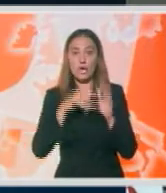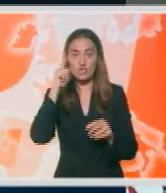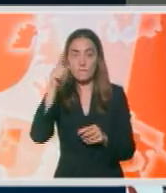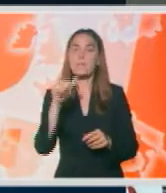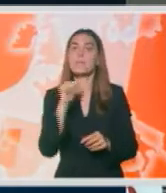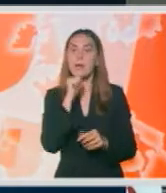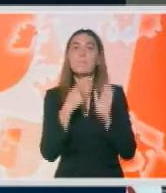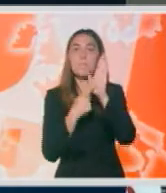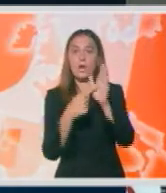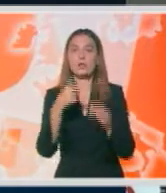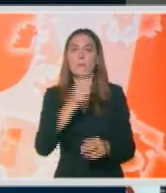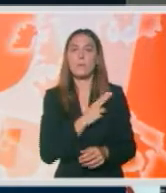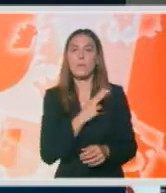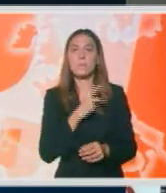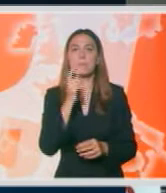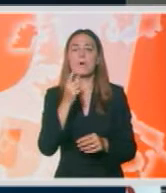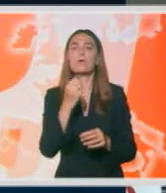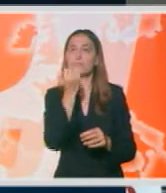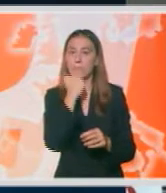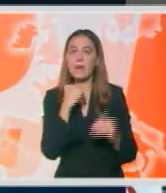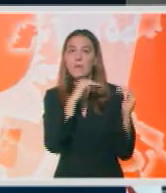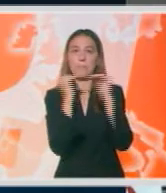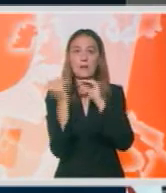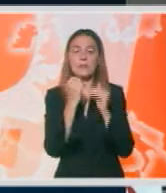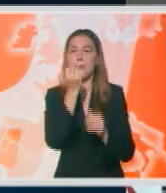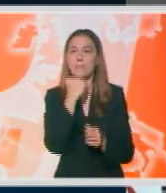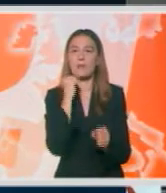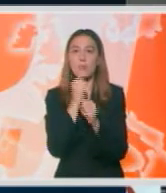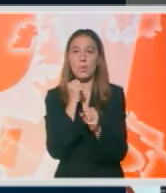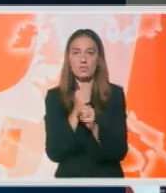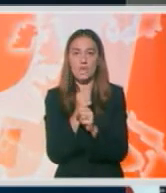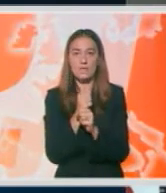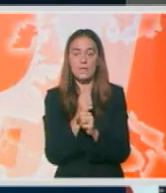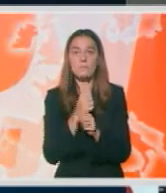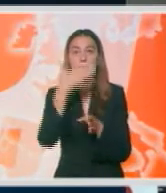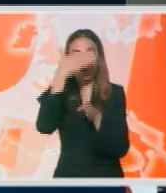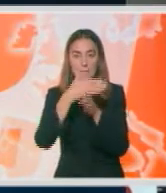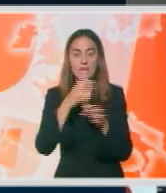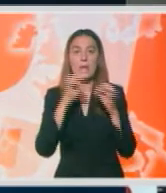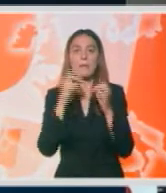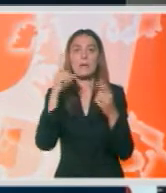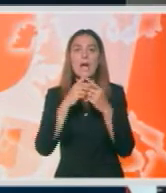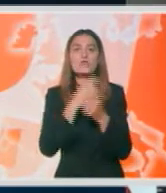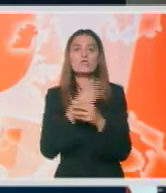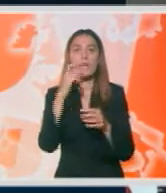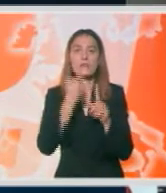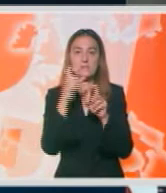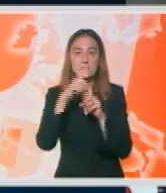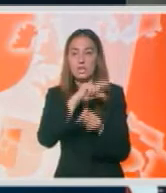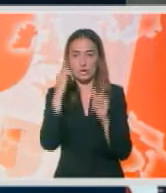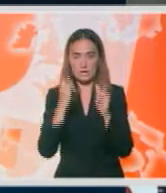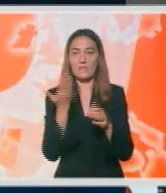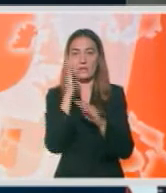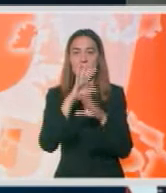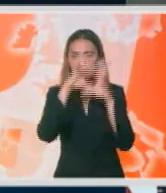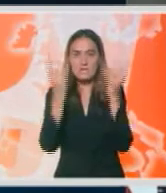da im pokažemo da imaju prave partnere za prave poslove. Kompanija Blažeks je do sada nastupala na